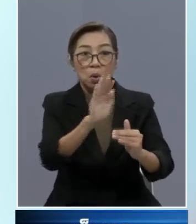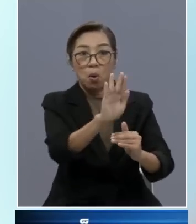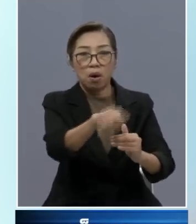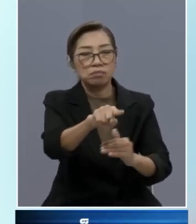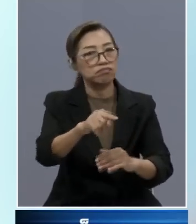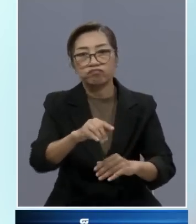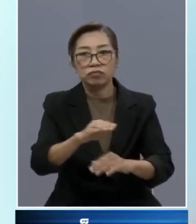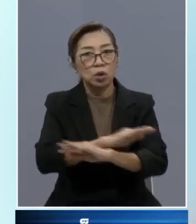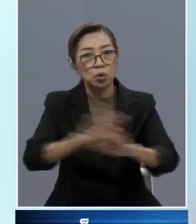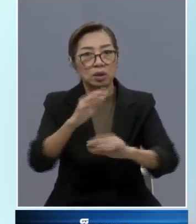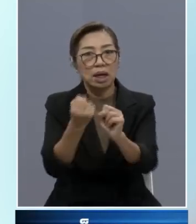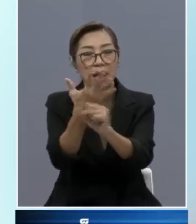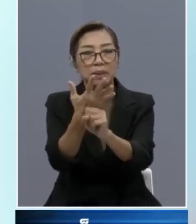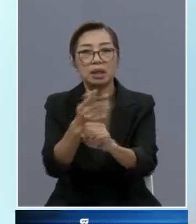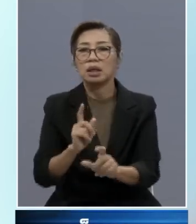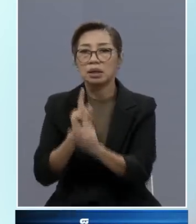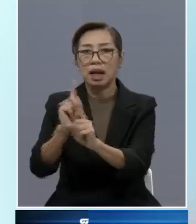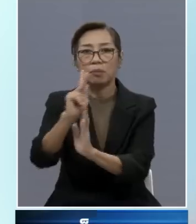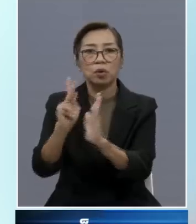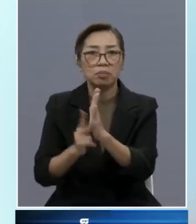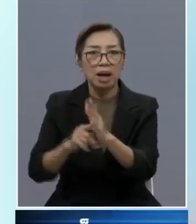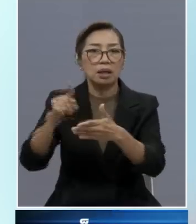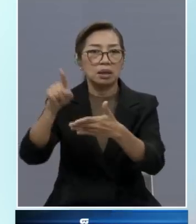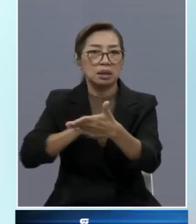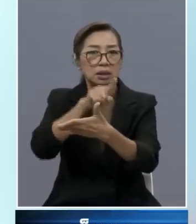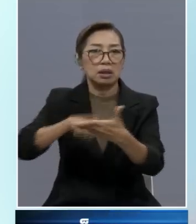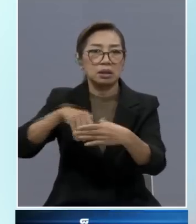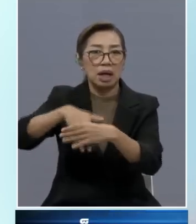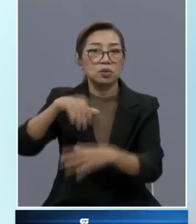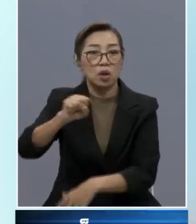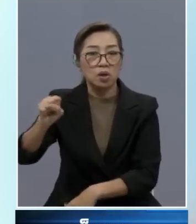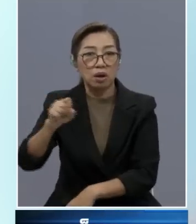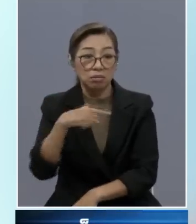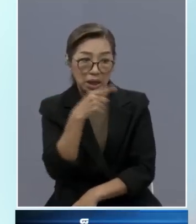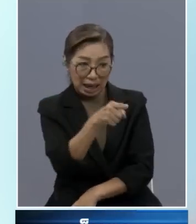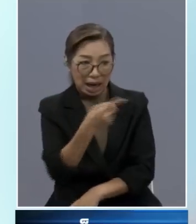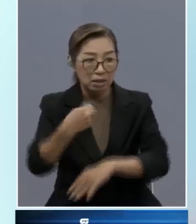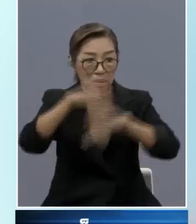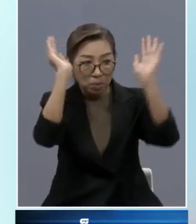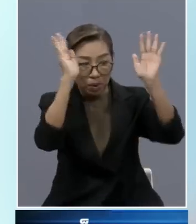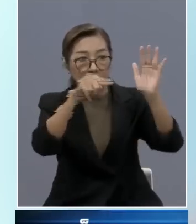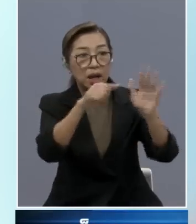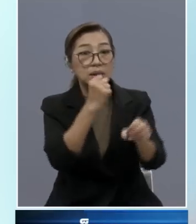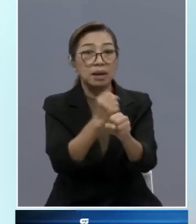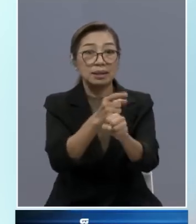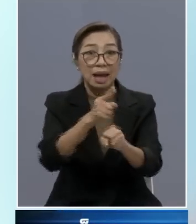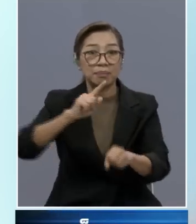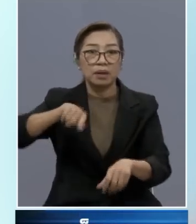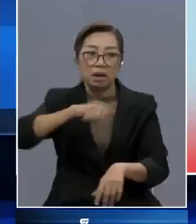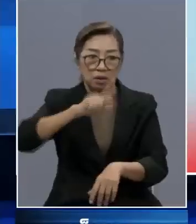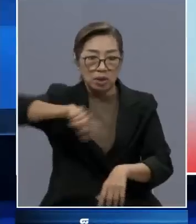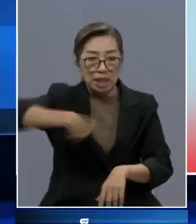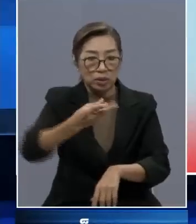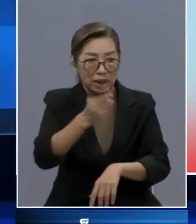นูญว่าด้วยการเลือกตั้งส.ส.นะฮะ อ ันนี้ก็คือใครที่หาเสียงอะไรกันไว้ไปยื่นบัญชีให้เรียบร้อยทั้งนี้ส่งเสียงไปถึงกกต.